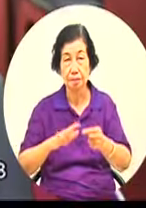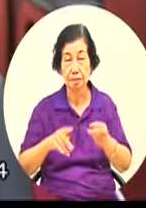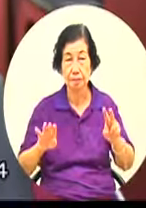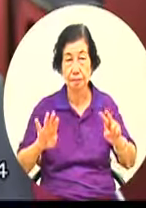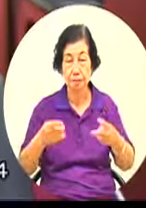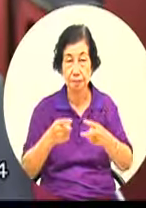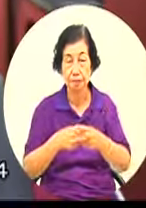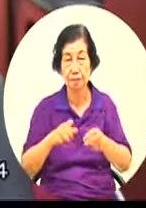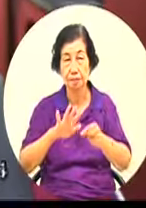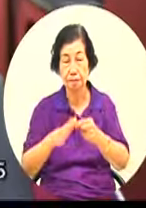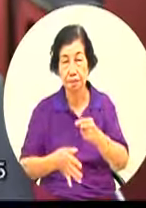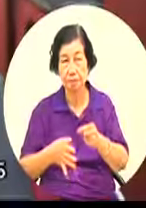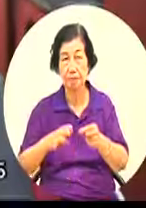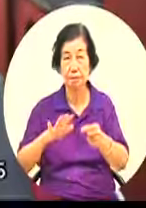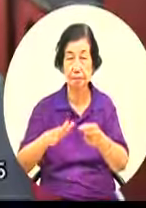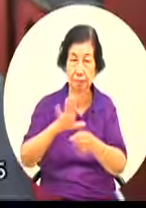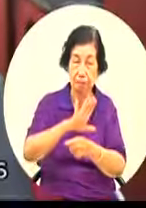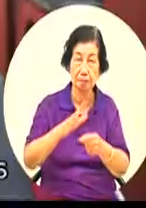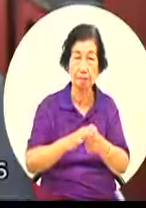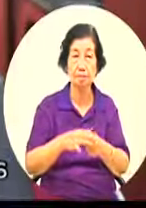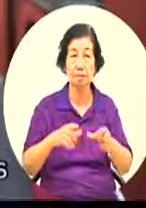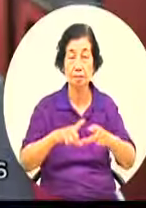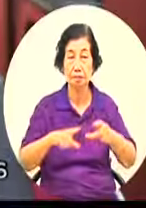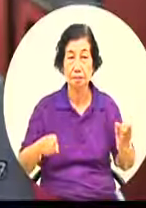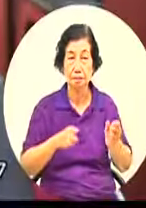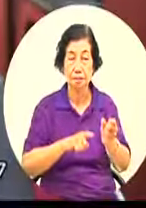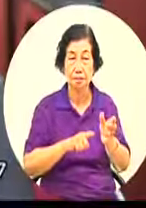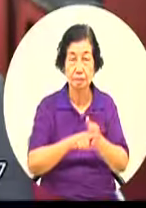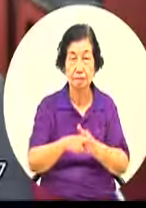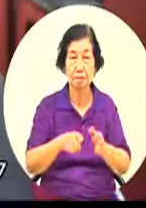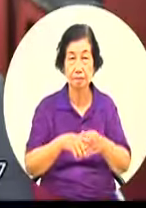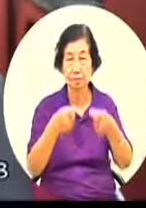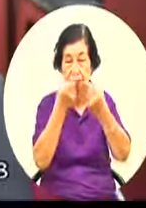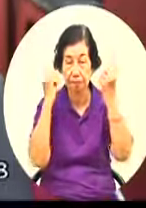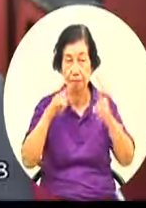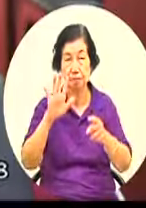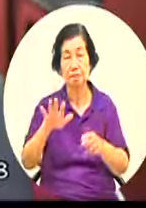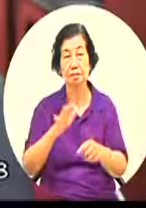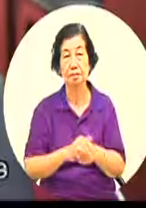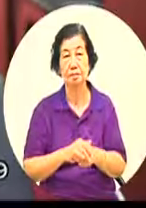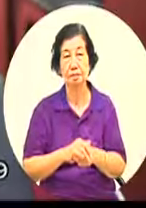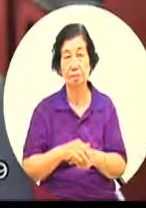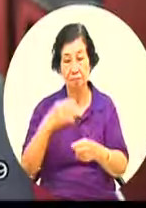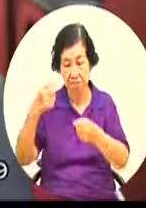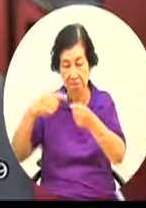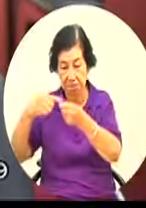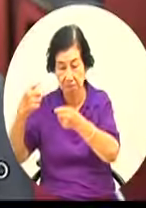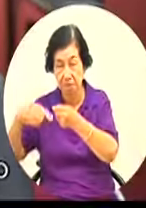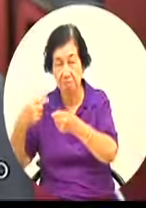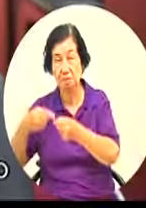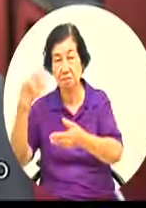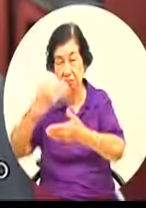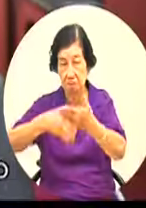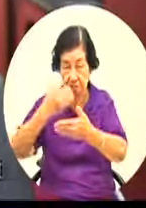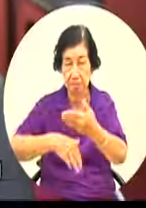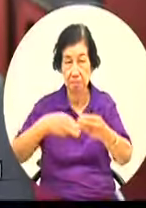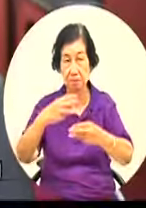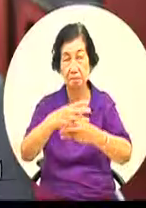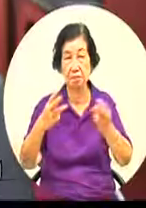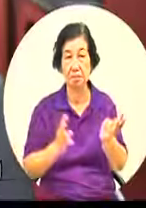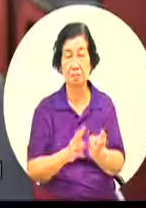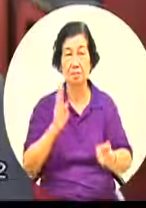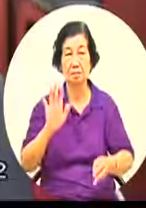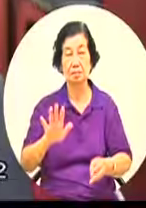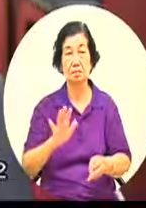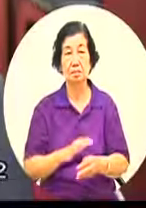专都有。 是的， 夯不浪浪加起来10几间学校，其实他们每一年都在减班，截至目前为止还在减班。